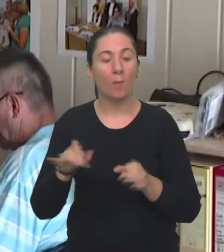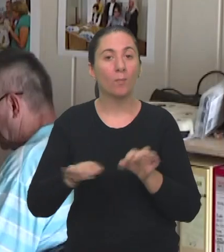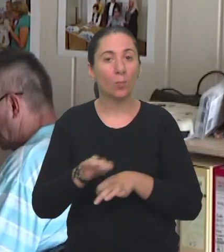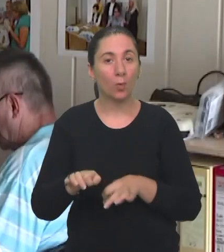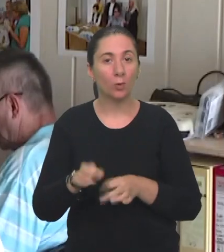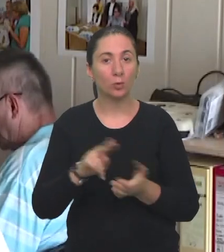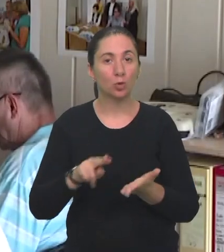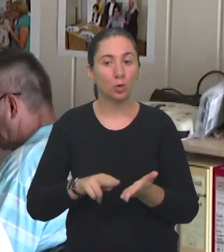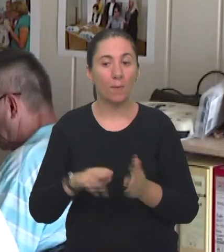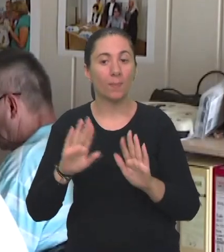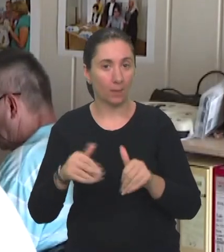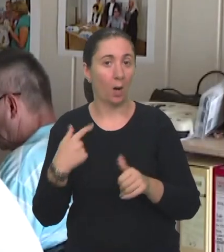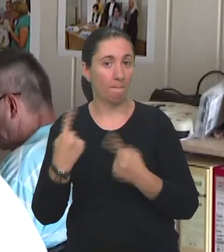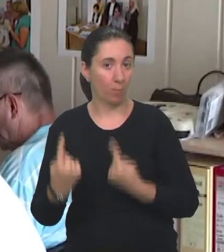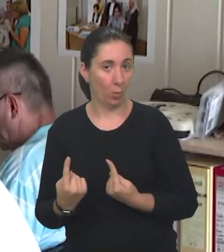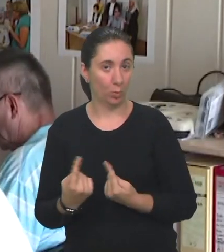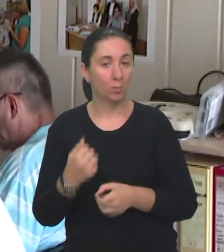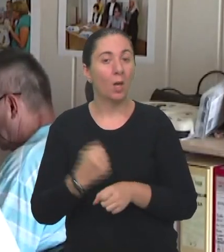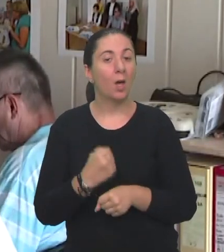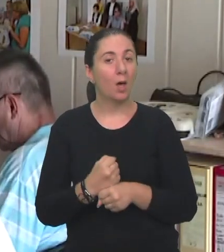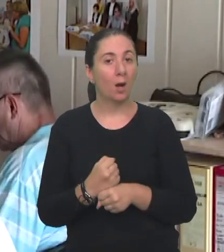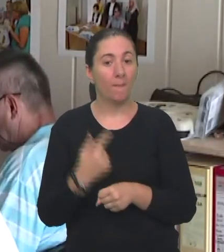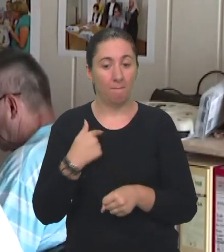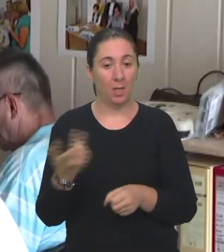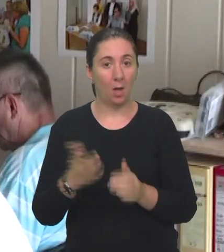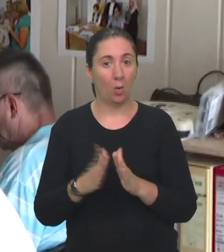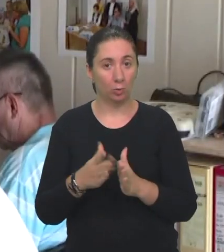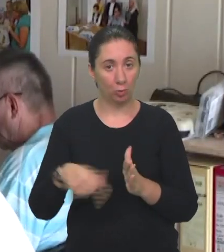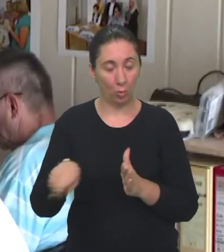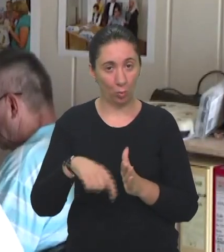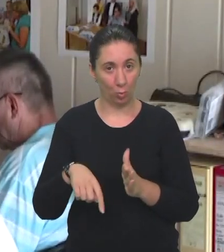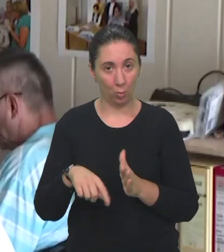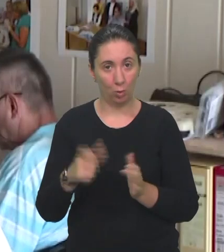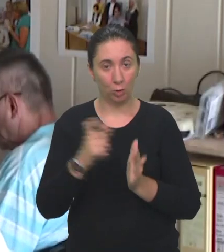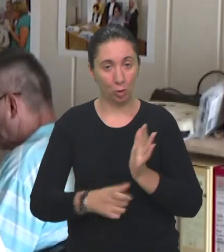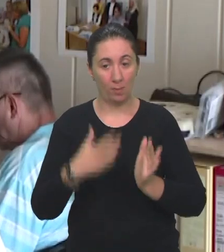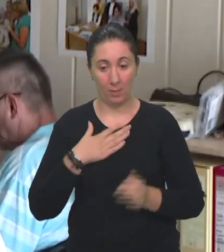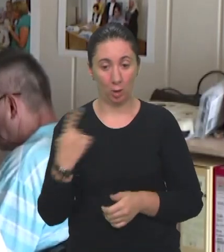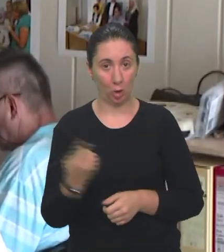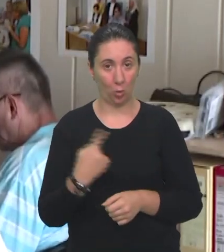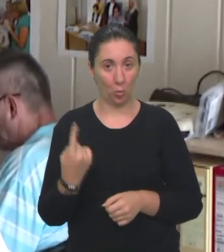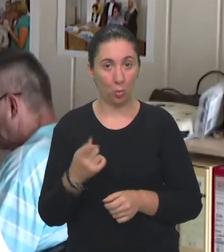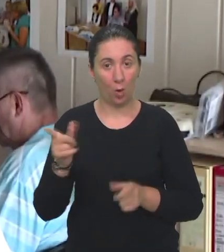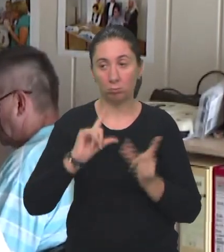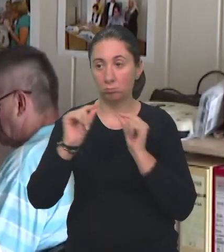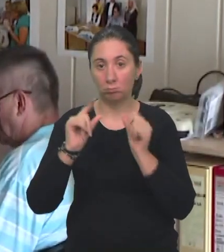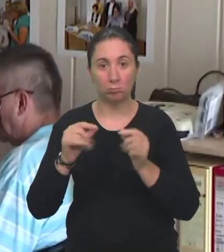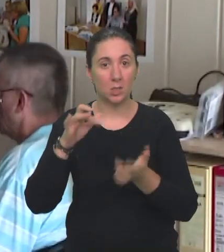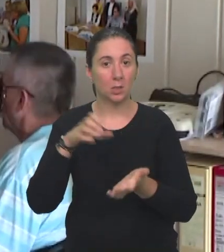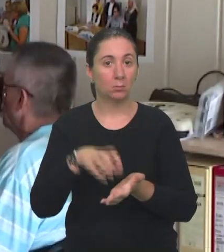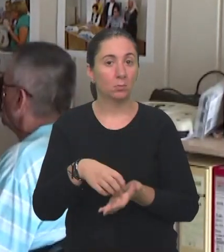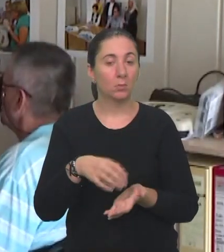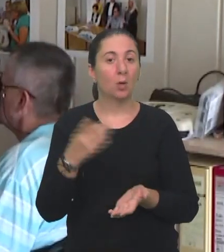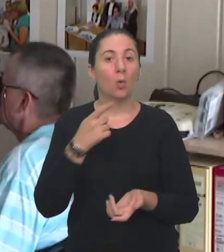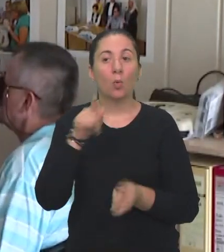projektu Čitam, dakle postojim. Radi se o tome da mi kao književni krug, članovi našeg kruga, odlaze u sjedišta